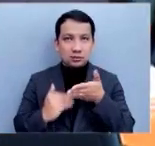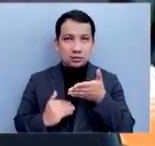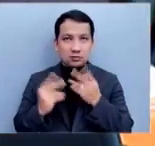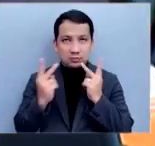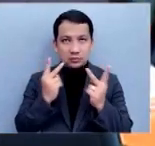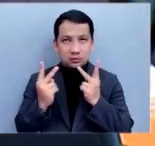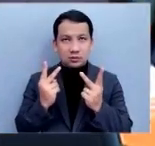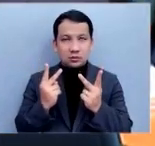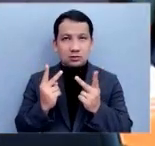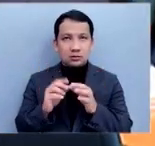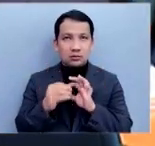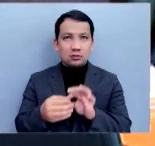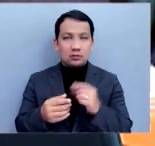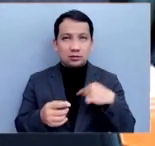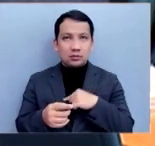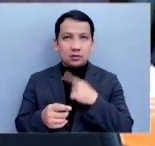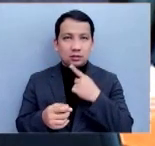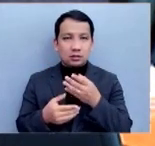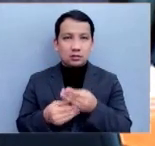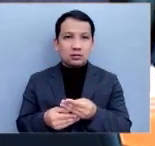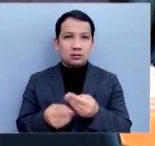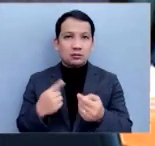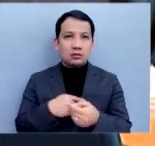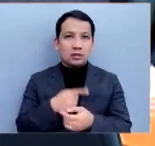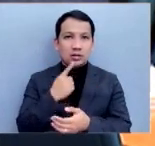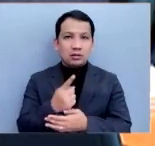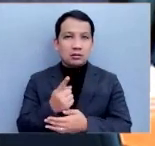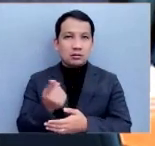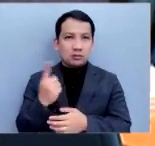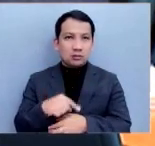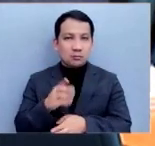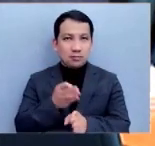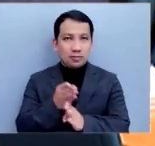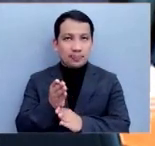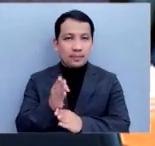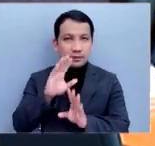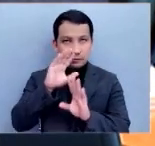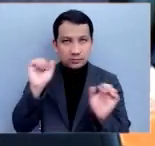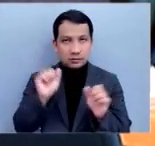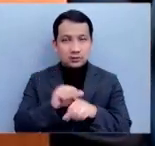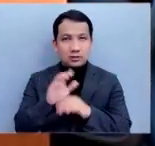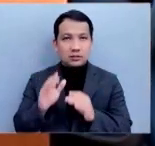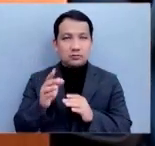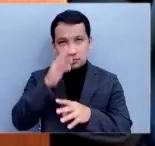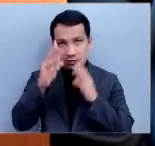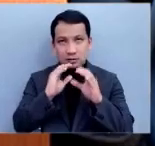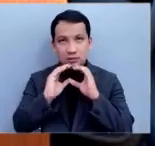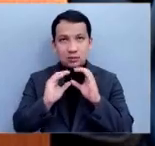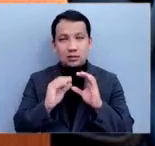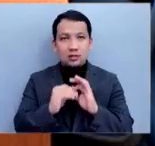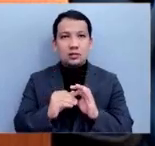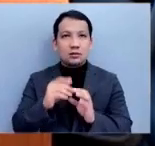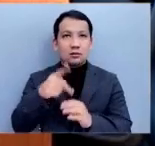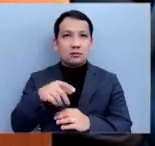saka mag-uumpisang magpadala ng mga imbitasyon. Ang sigurado, directed by Presidential Advisor and Creative Communications Paul